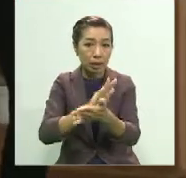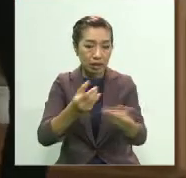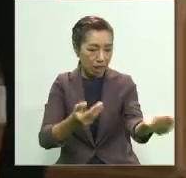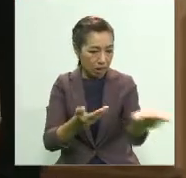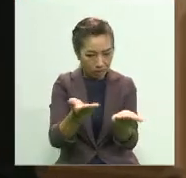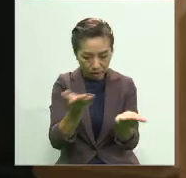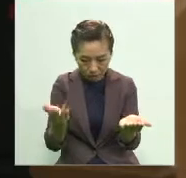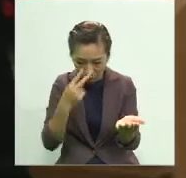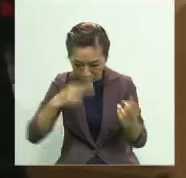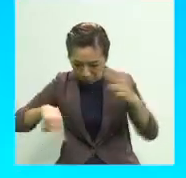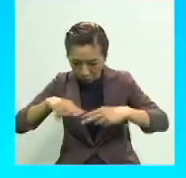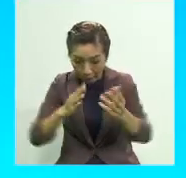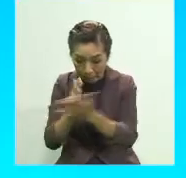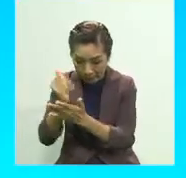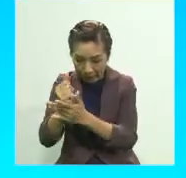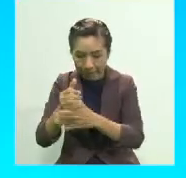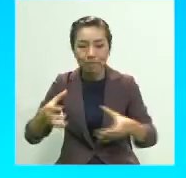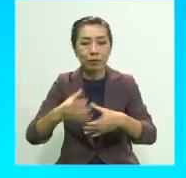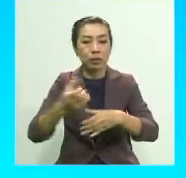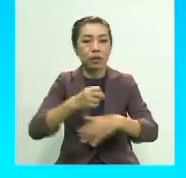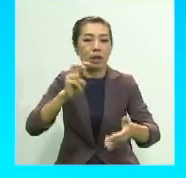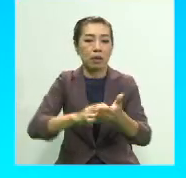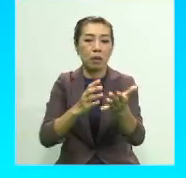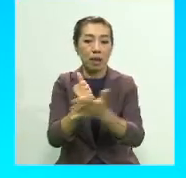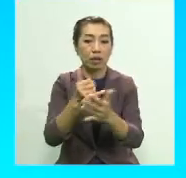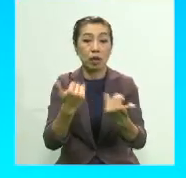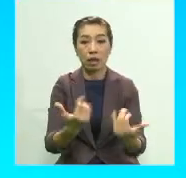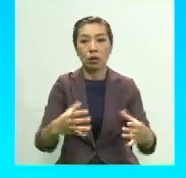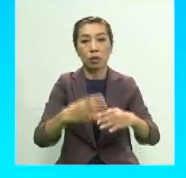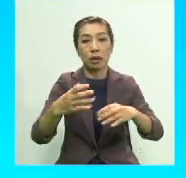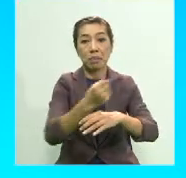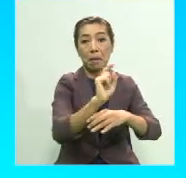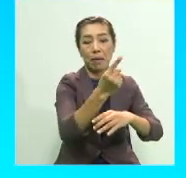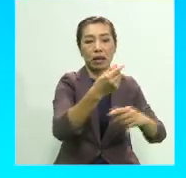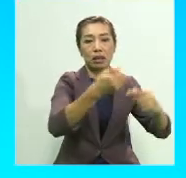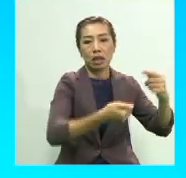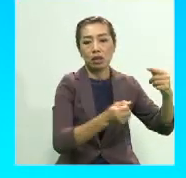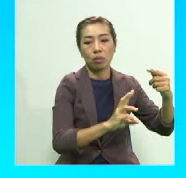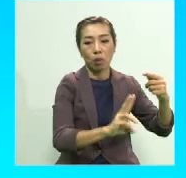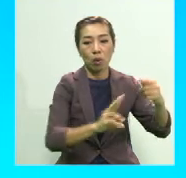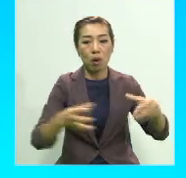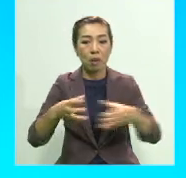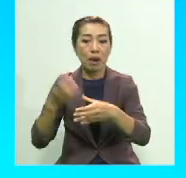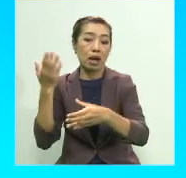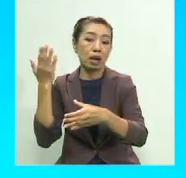คครบถ้วนก็ทำให้มีพรรคการเมืองน้องใหม่เพิ่มเป็น16พรรคและพรรคการเมืองเดิมเ